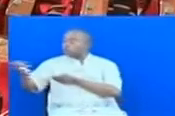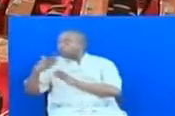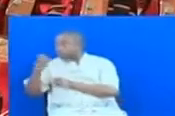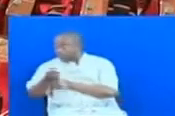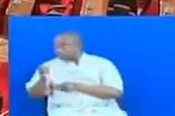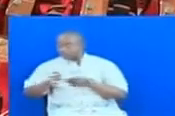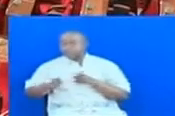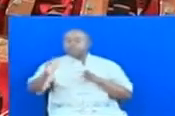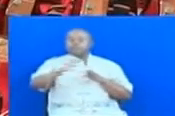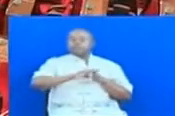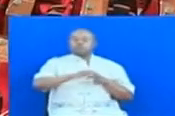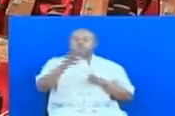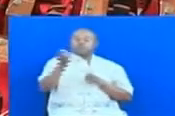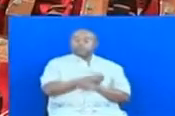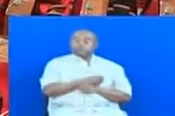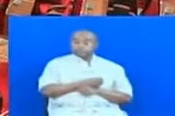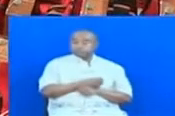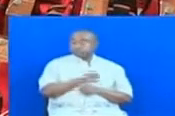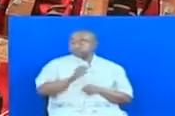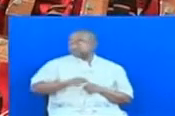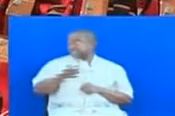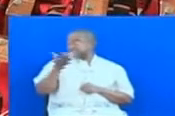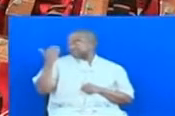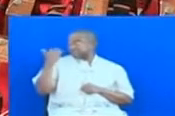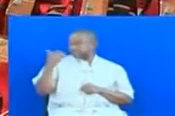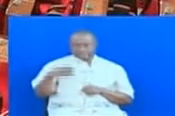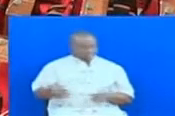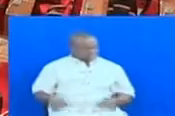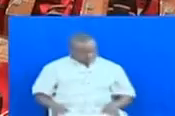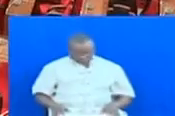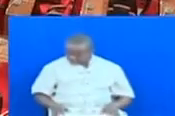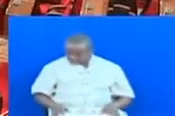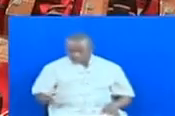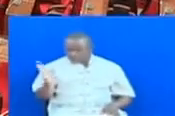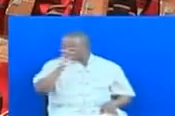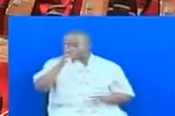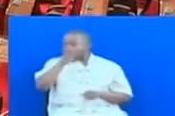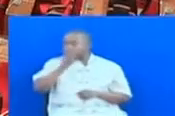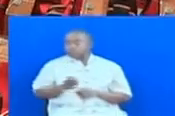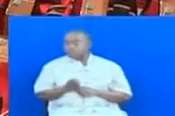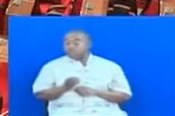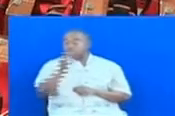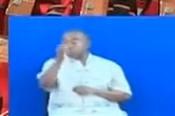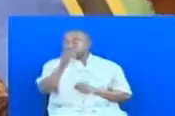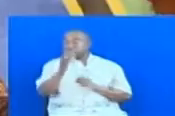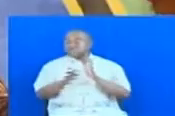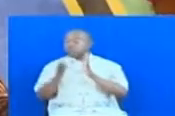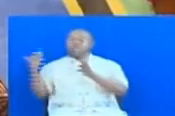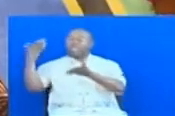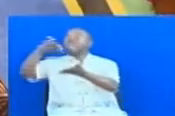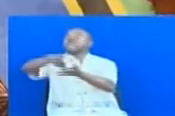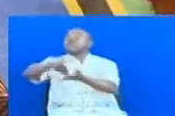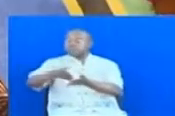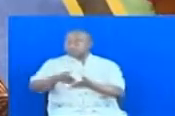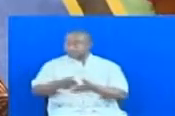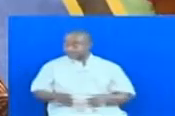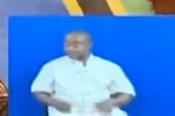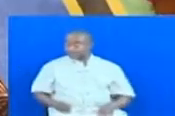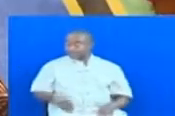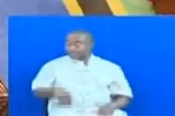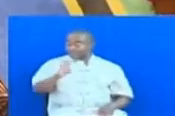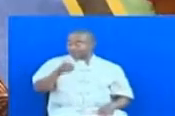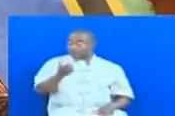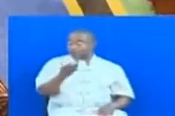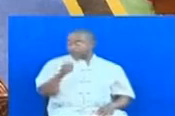hayo. Hali yetu kutoka mwanzo ilikuwa ni mbaya sana. Trend yetu tulikuwa hatufiki hata 80%. Katika mwaka wa fedha uliopita tulifika takriban